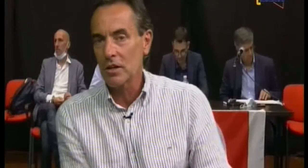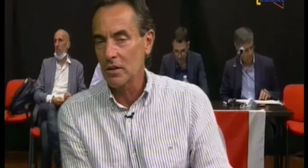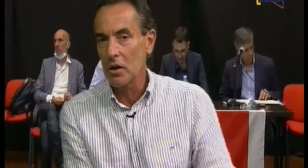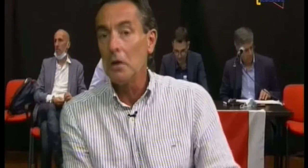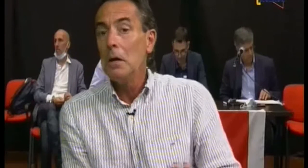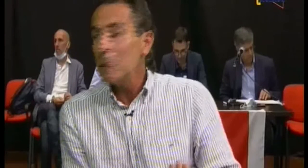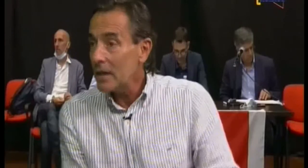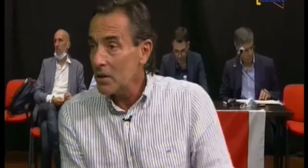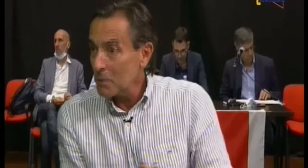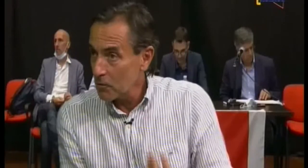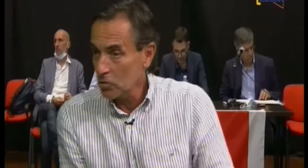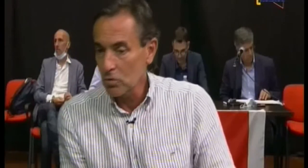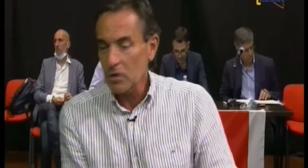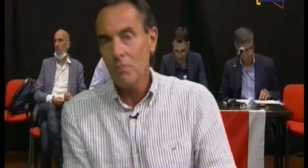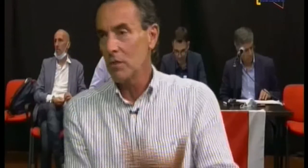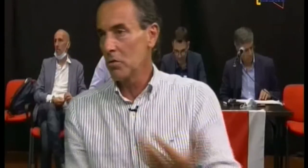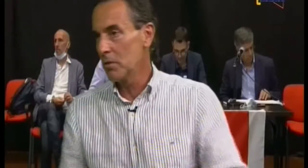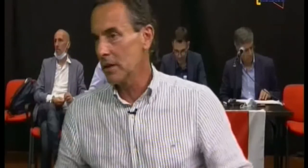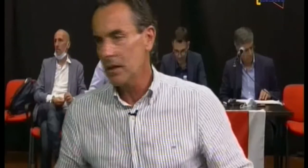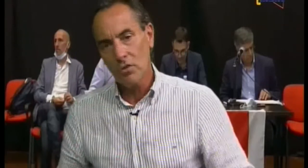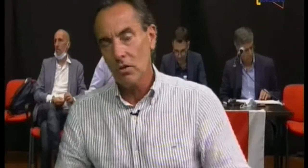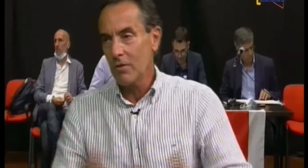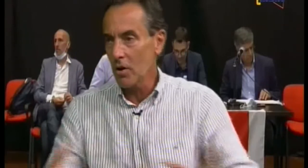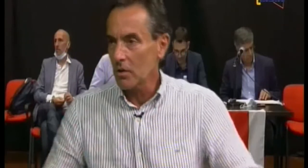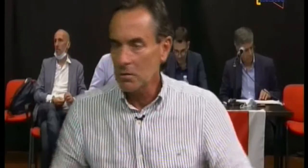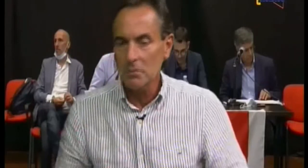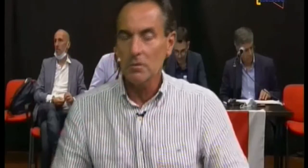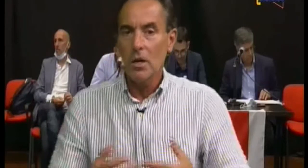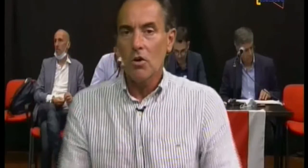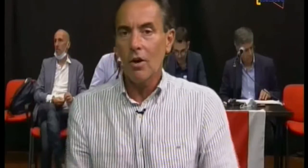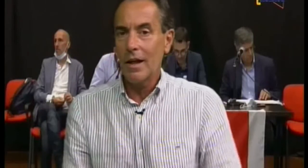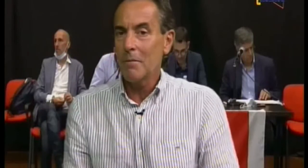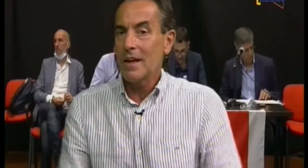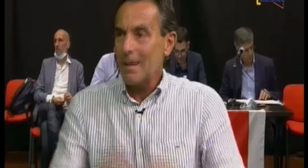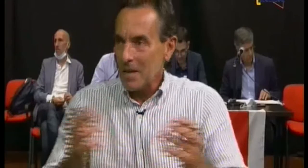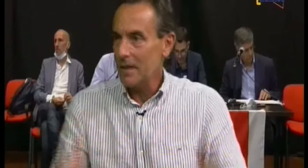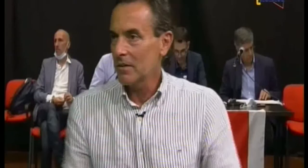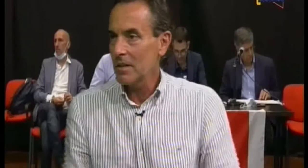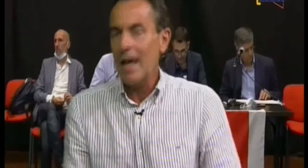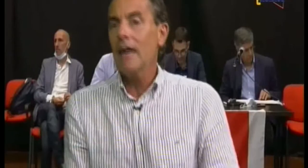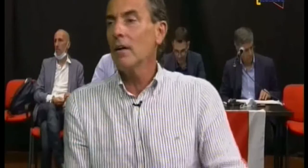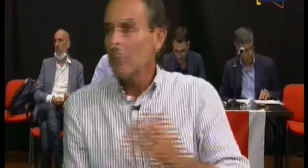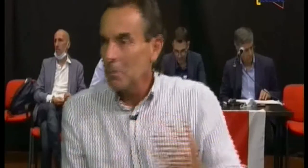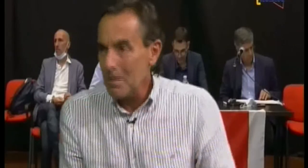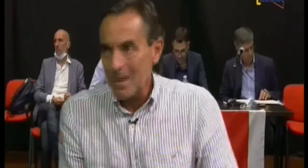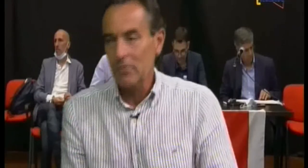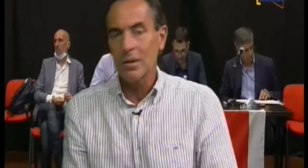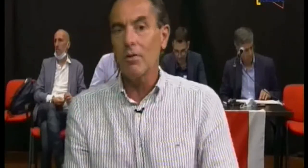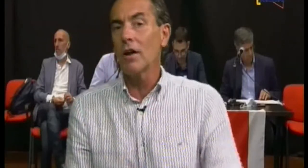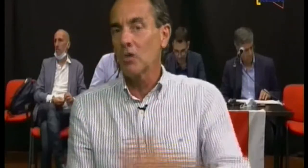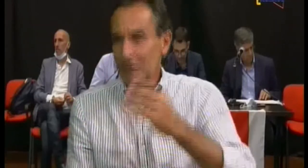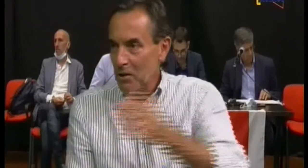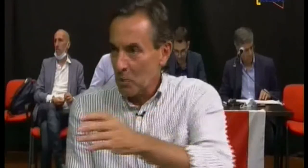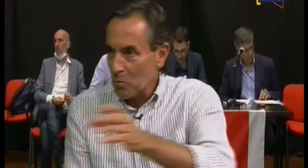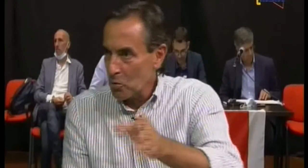il mio territorio. Perché io per fortuna non vivo di politica, io lavoro, questo è bello. Ho le mie attività, mi ammazzo di